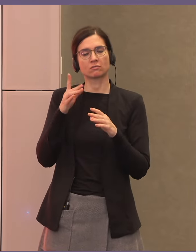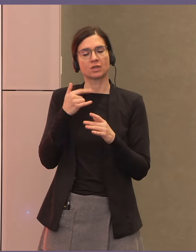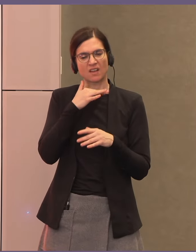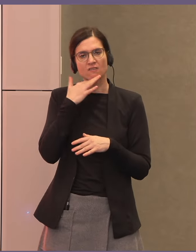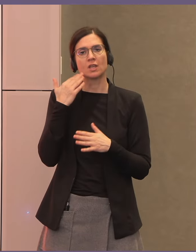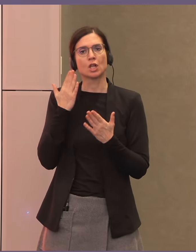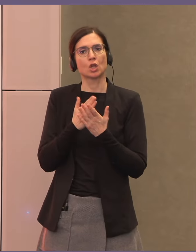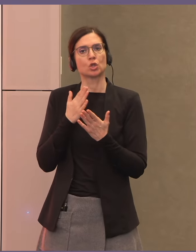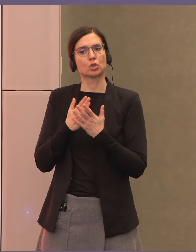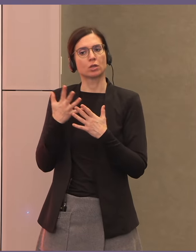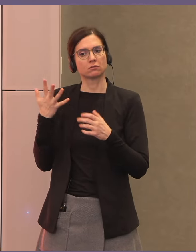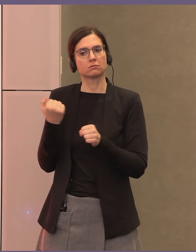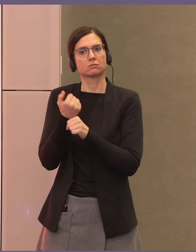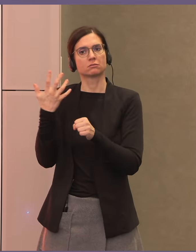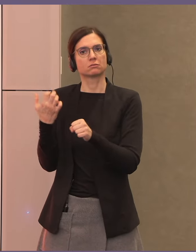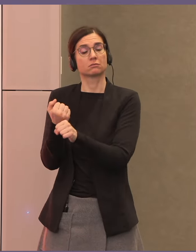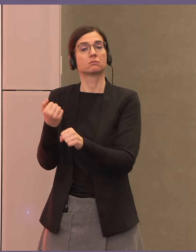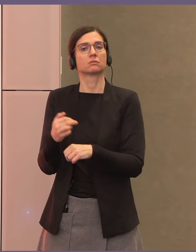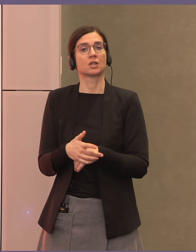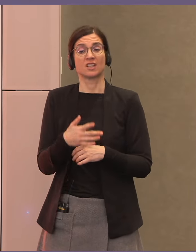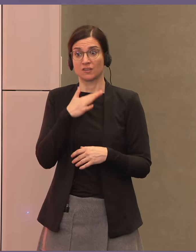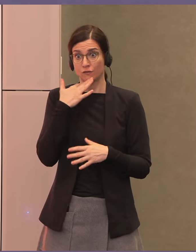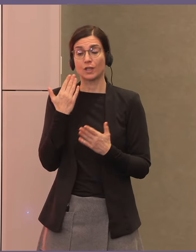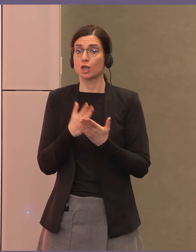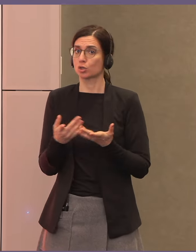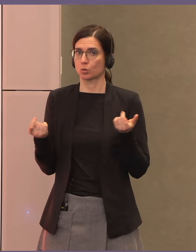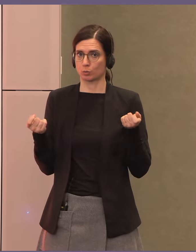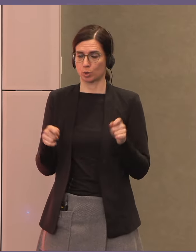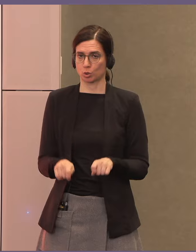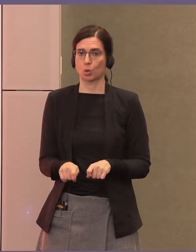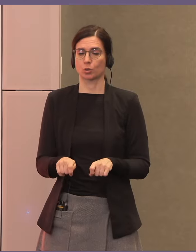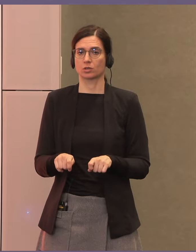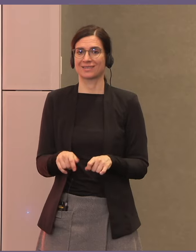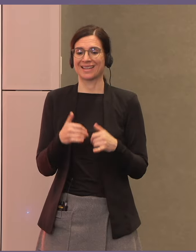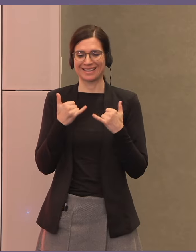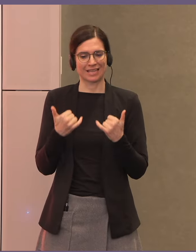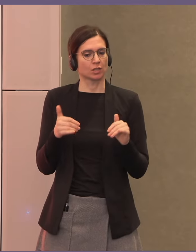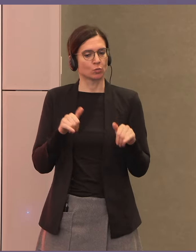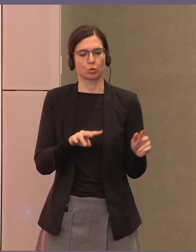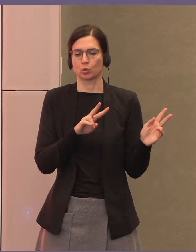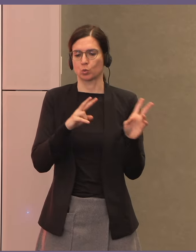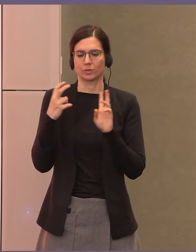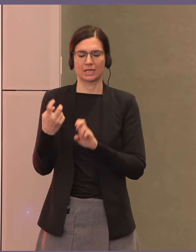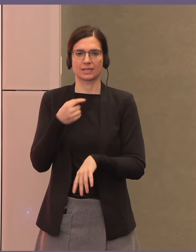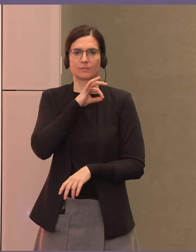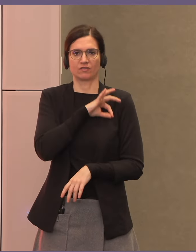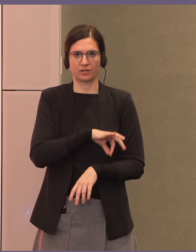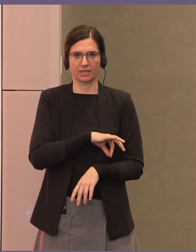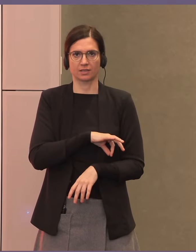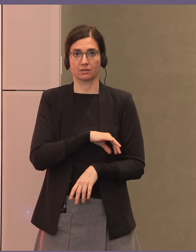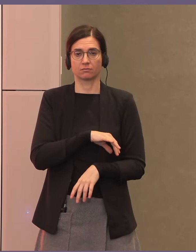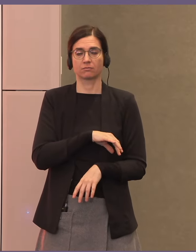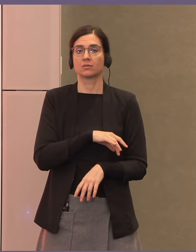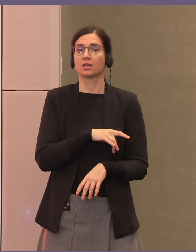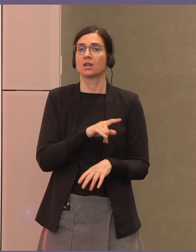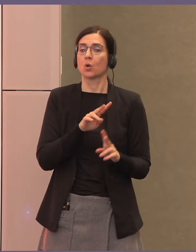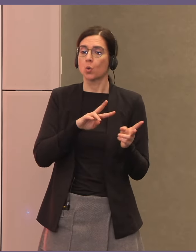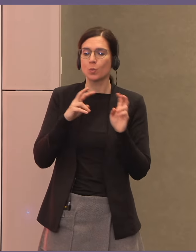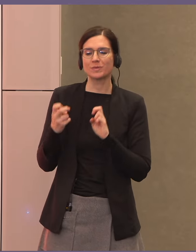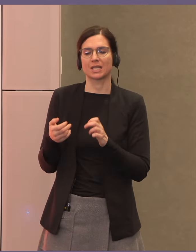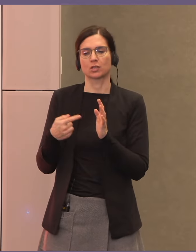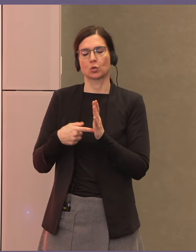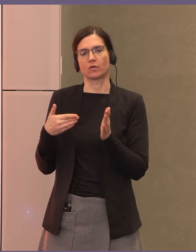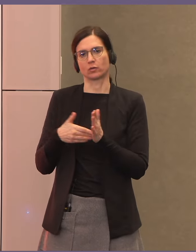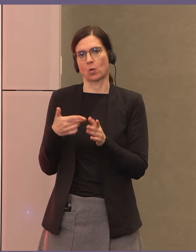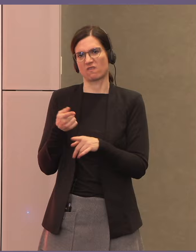erreicht großartiges erreicht beschlossen dass es umzusetzen geht uns fehlt es oftmals an Umsetzen und